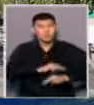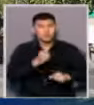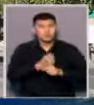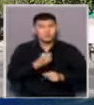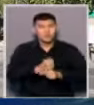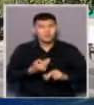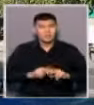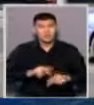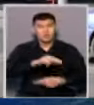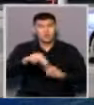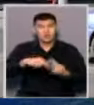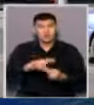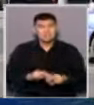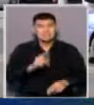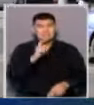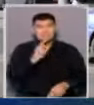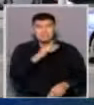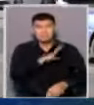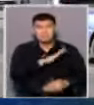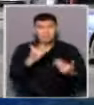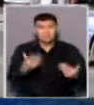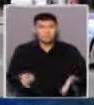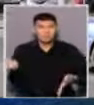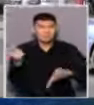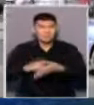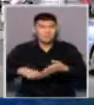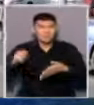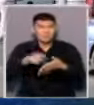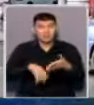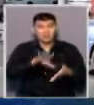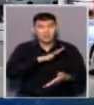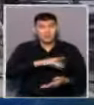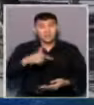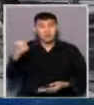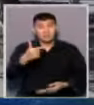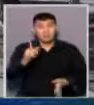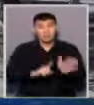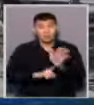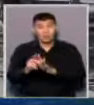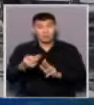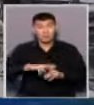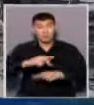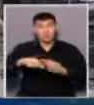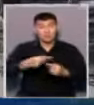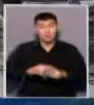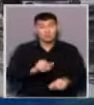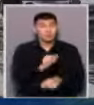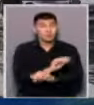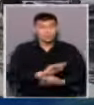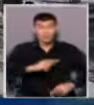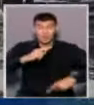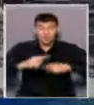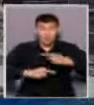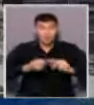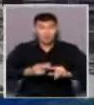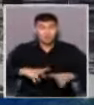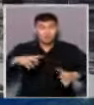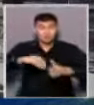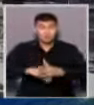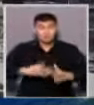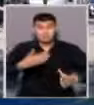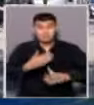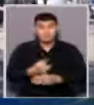нәсіп еткендерге де оңай болмады. Әйткенмен атыраулық кәсіпкерлер бастаған ісін құрдымға жібермей, керісінше қос қолдың